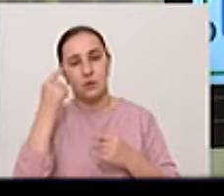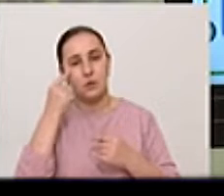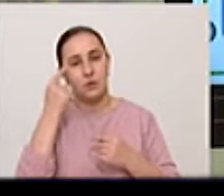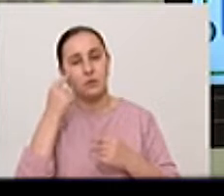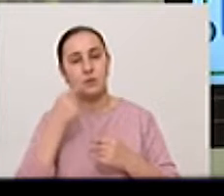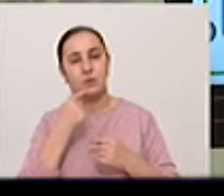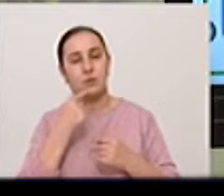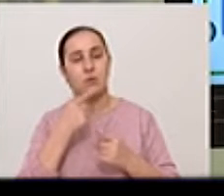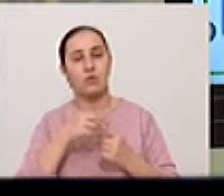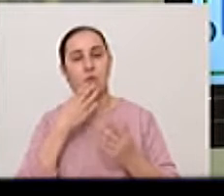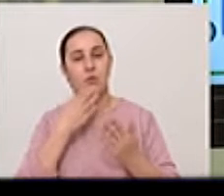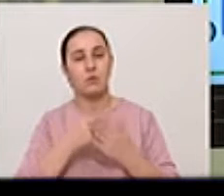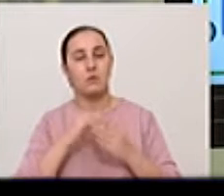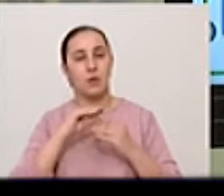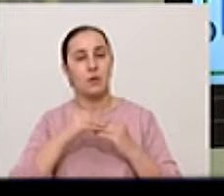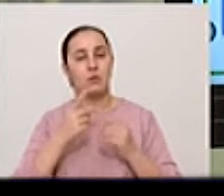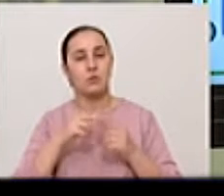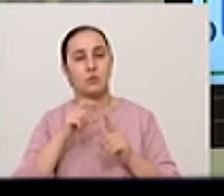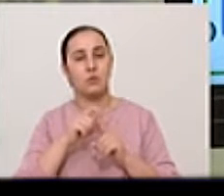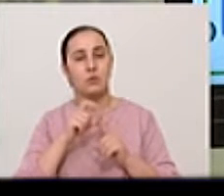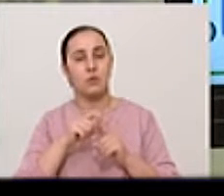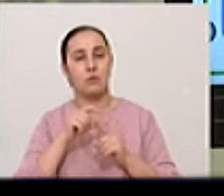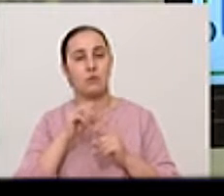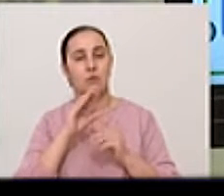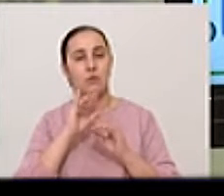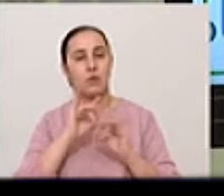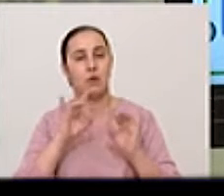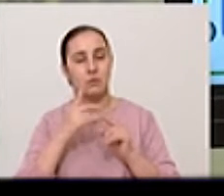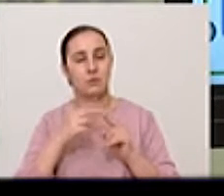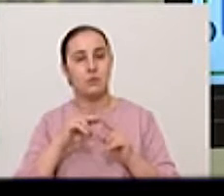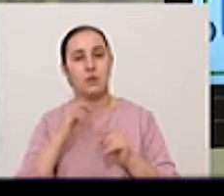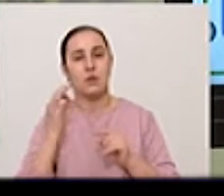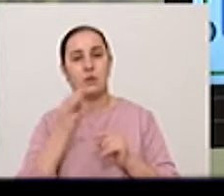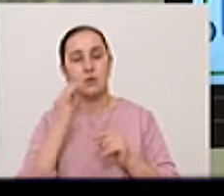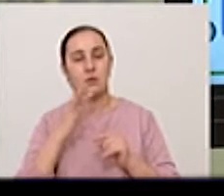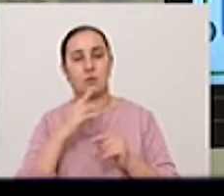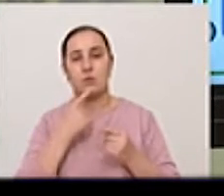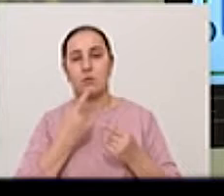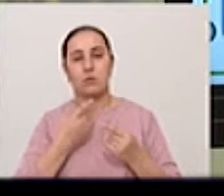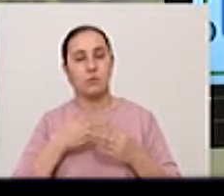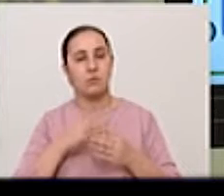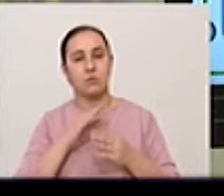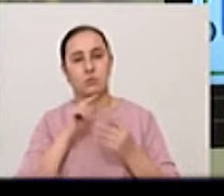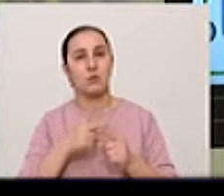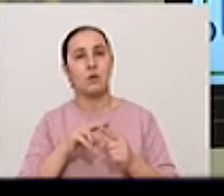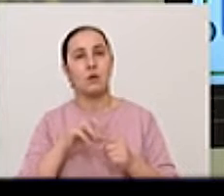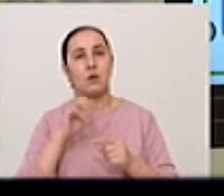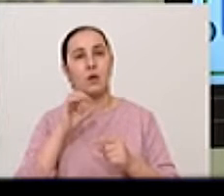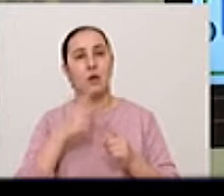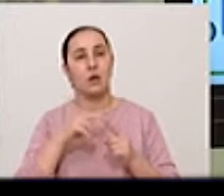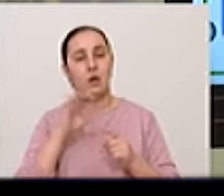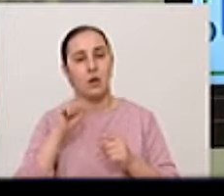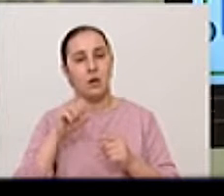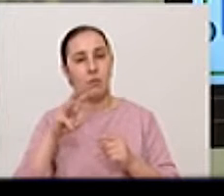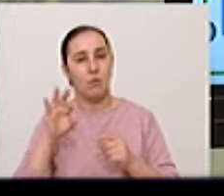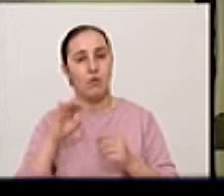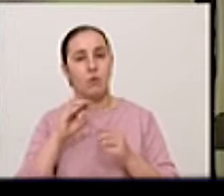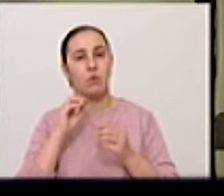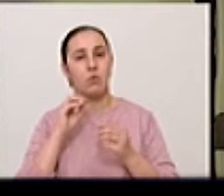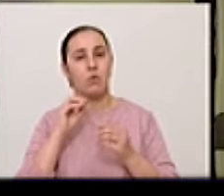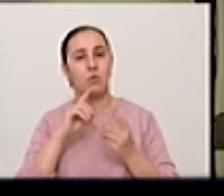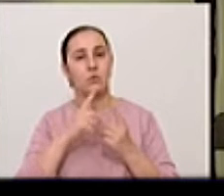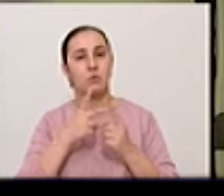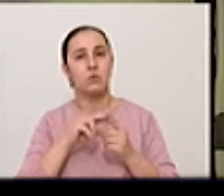tili o'z qatlamdagi so'zlarni talaffuz etishda hech qanday qiyinchilikka uchramaydi. Ammo o'zlashma